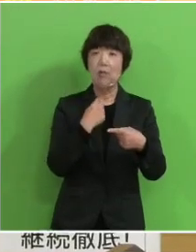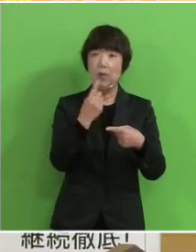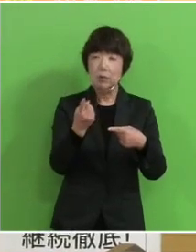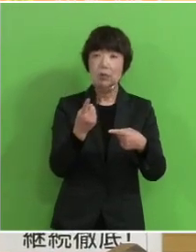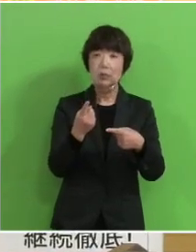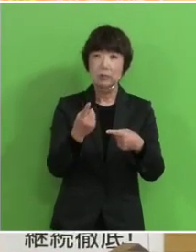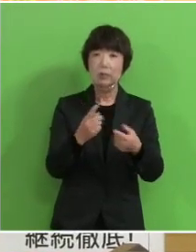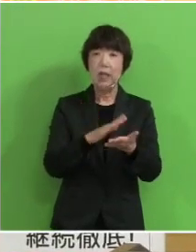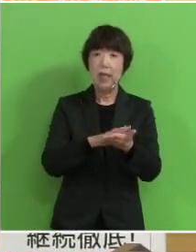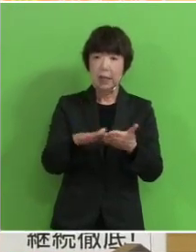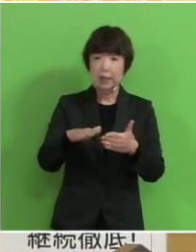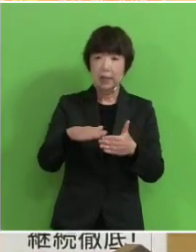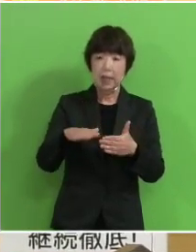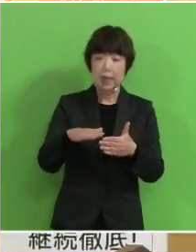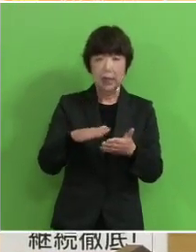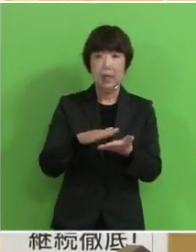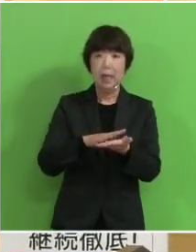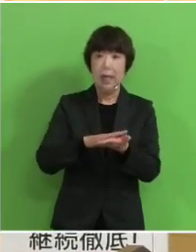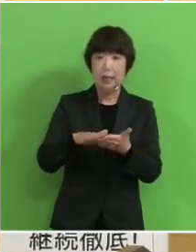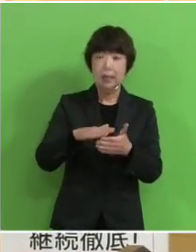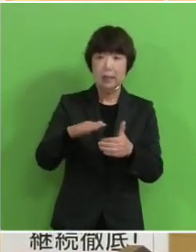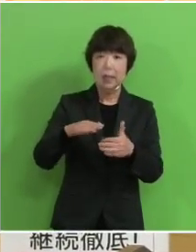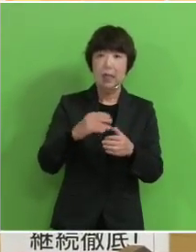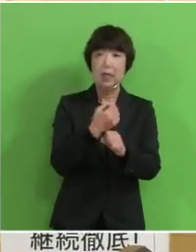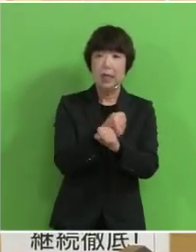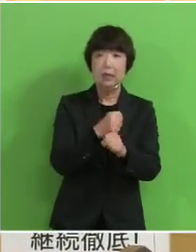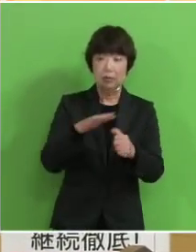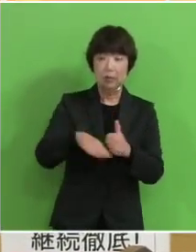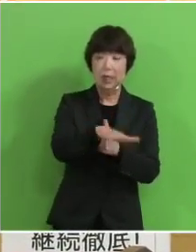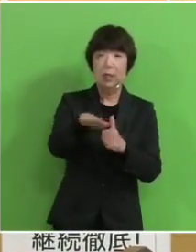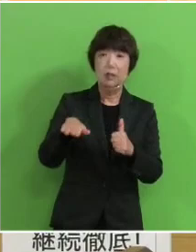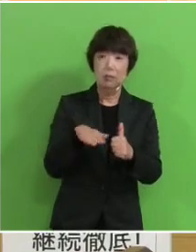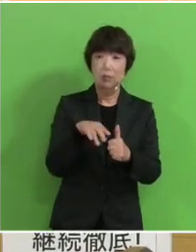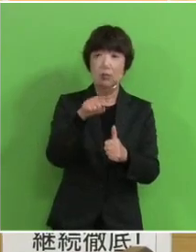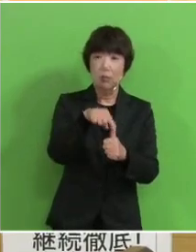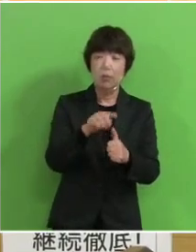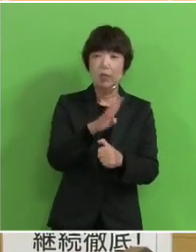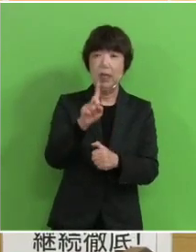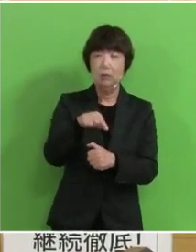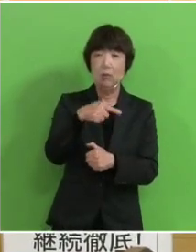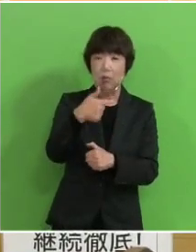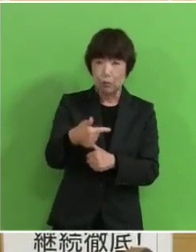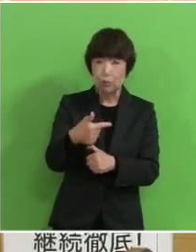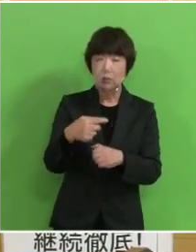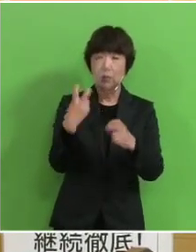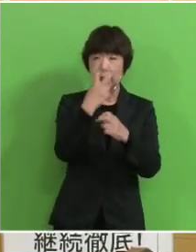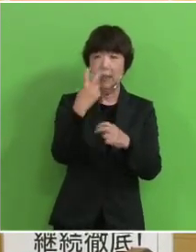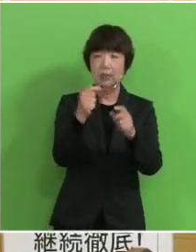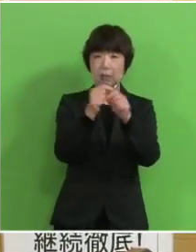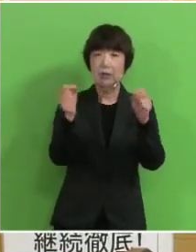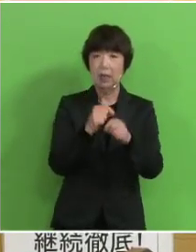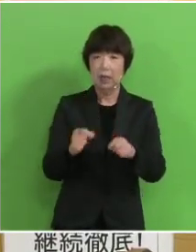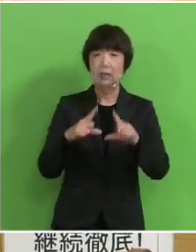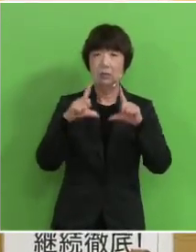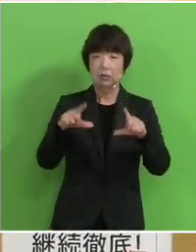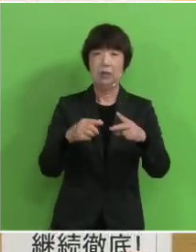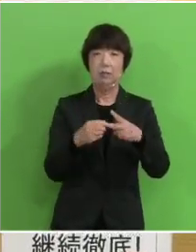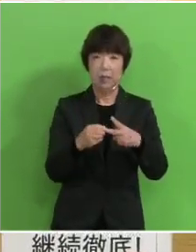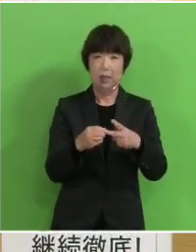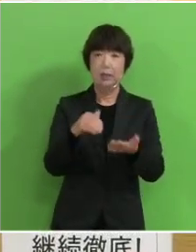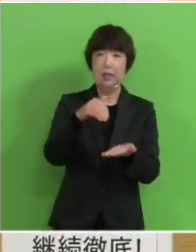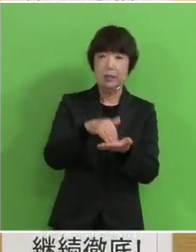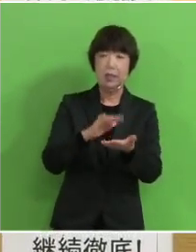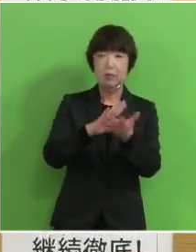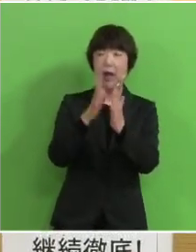衛生環境研究賞等でのゲノム解析結果についてお知らせしたいと思いますそして最後に